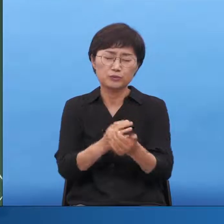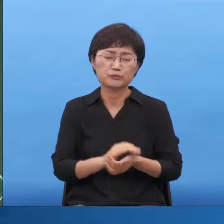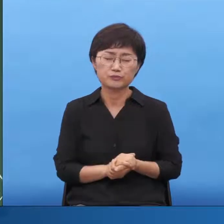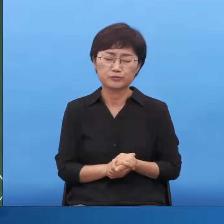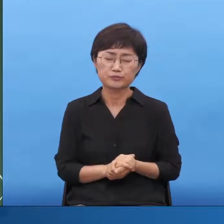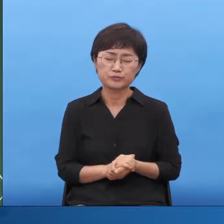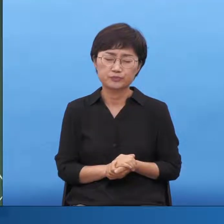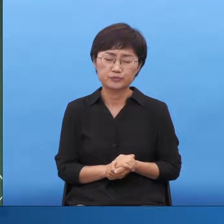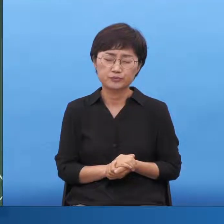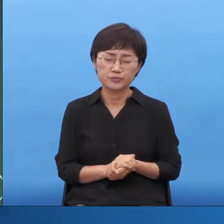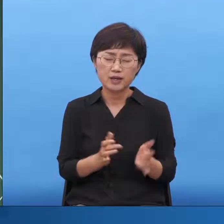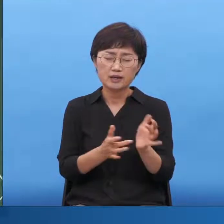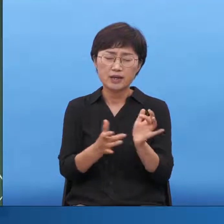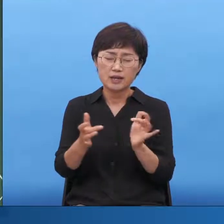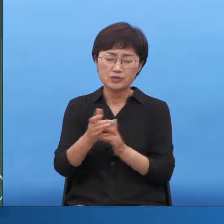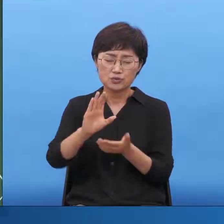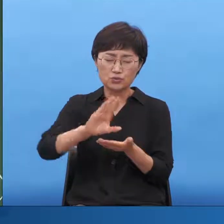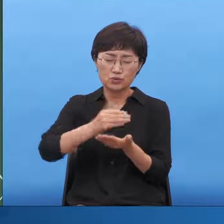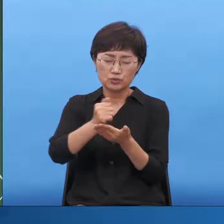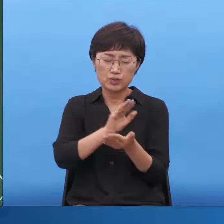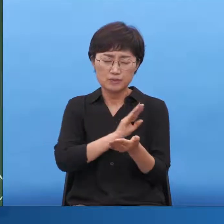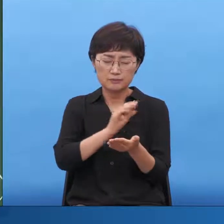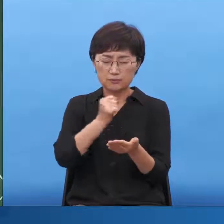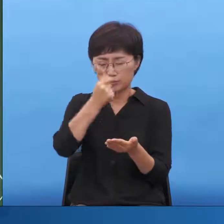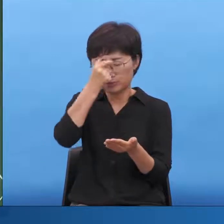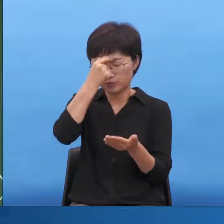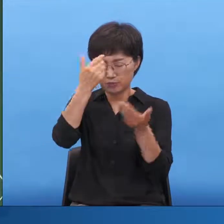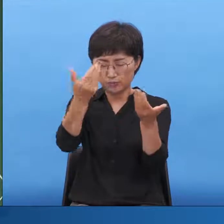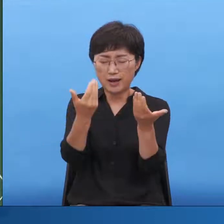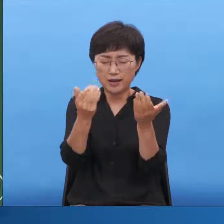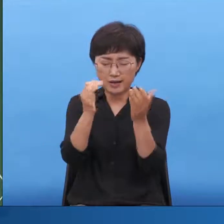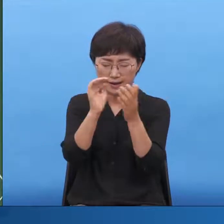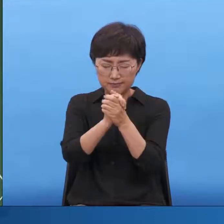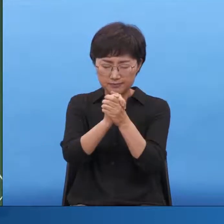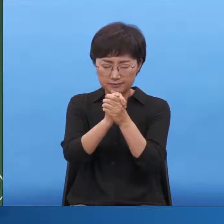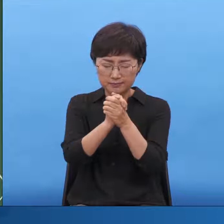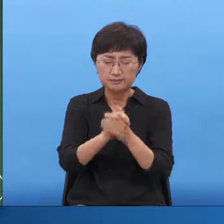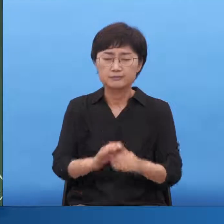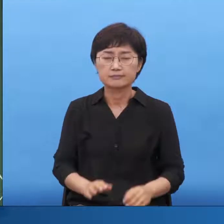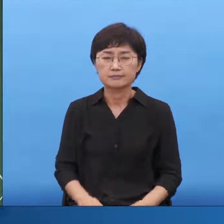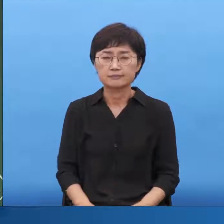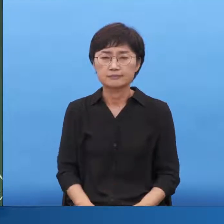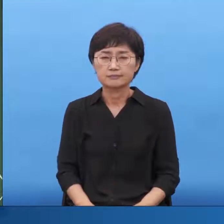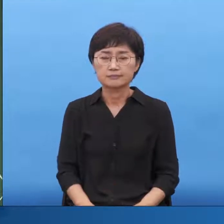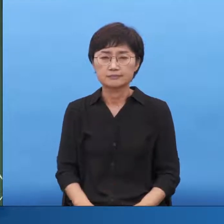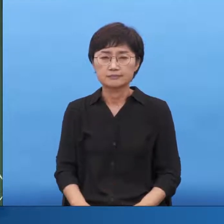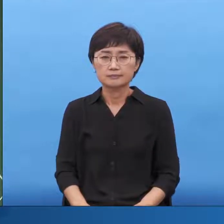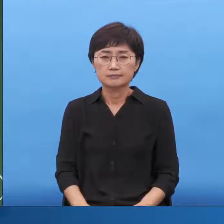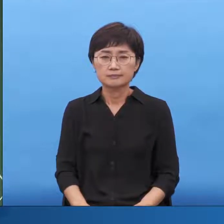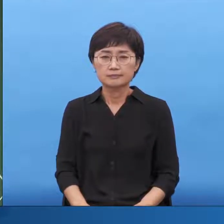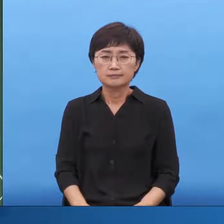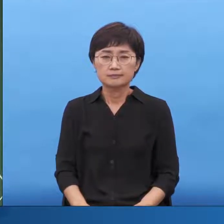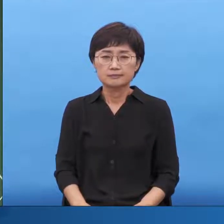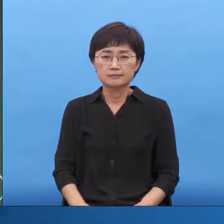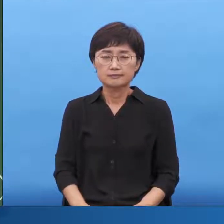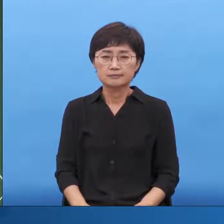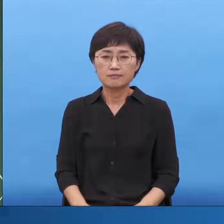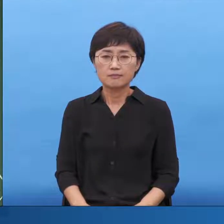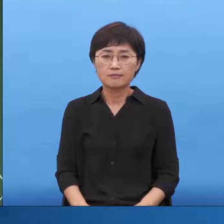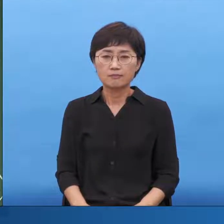주옵소서. 예수 그리스도 이름으로 기도하옵나이다. 아멘. 奉 예수 기督的 名 祷告.